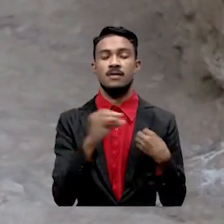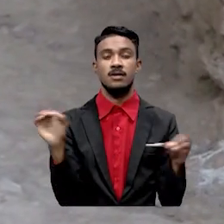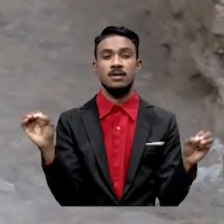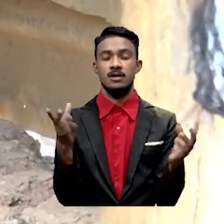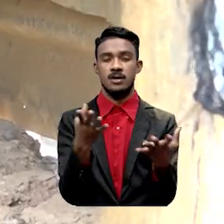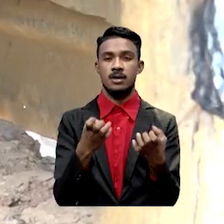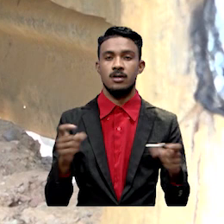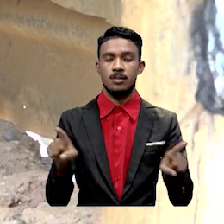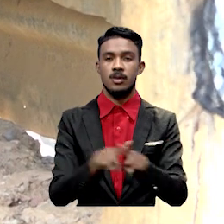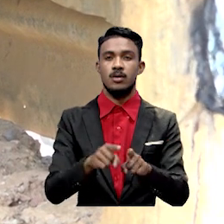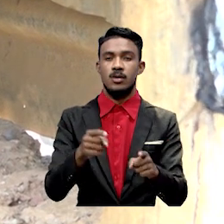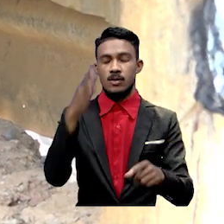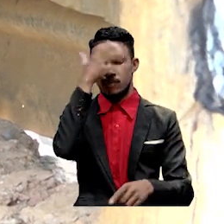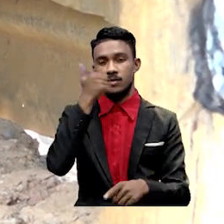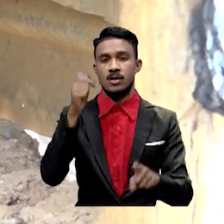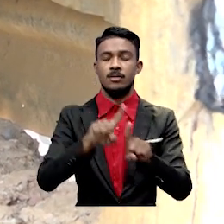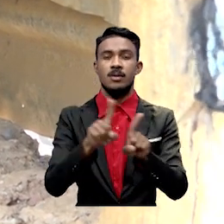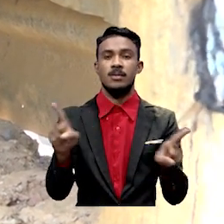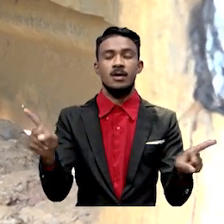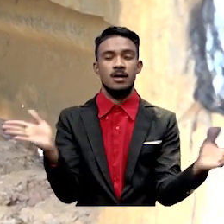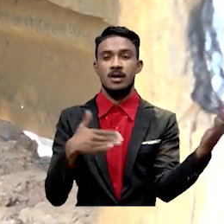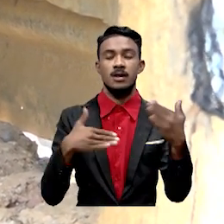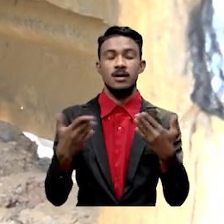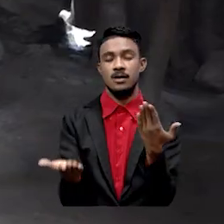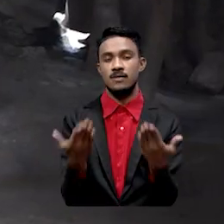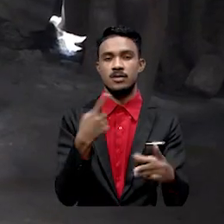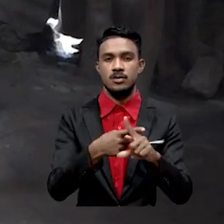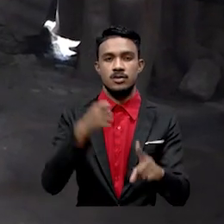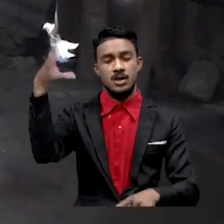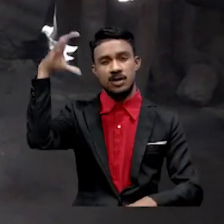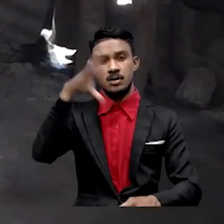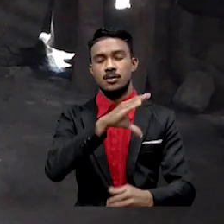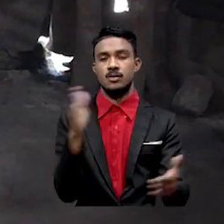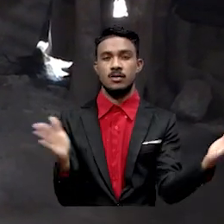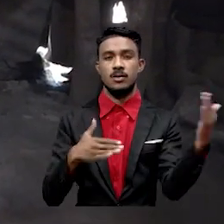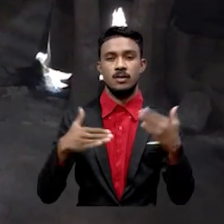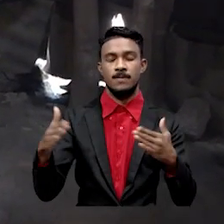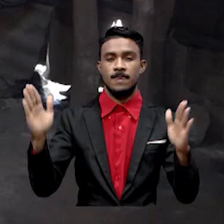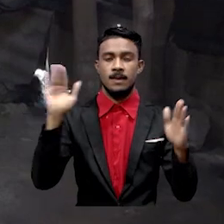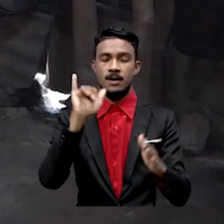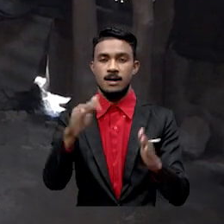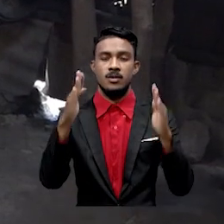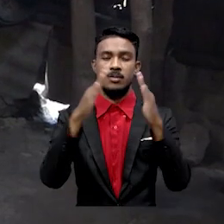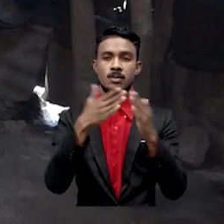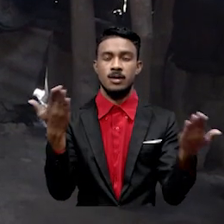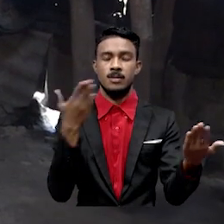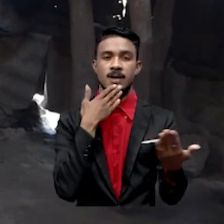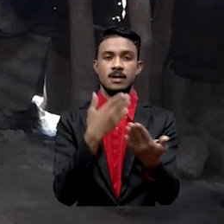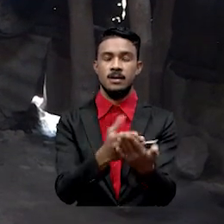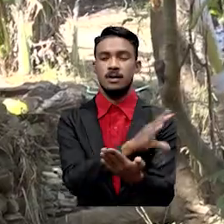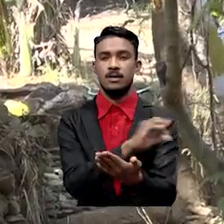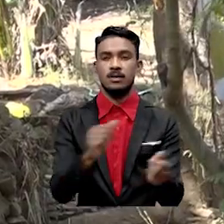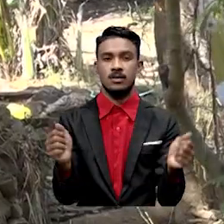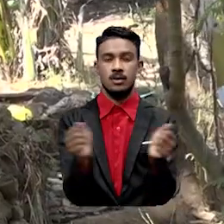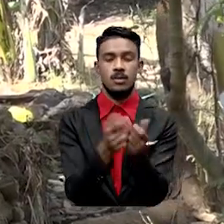uma lusu, mai be uma nebe livre husi ani no udang. Katak hakara kela iha uma nebe siguro. Maske ho kondisau nebe